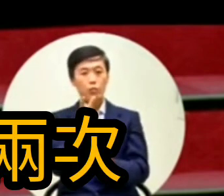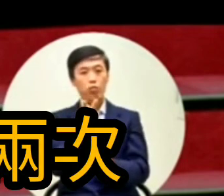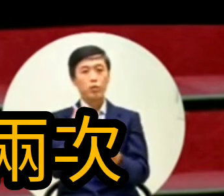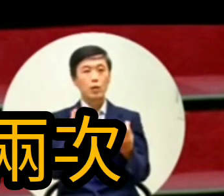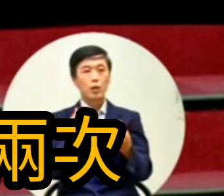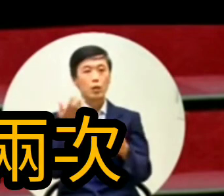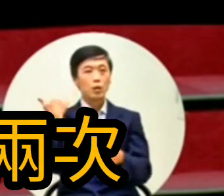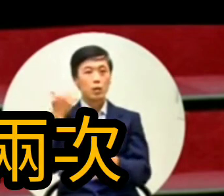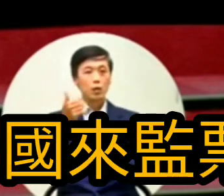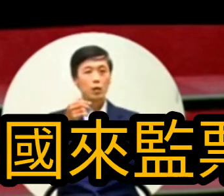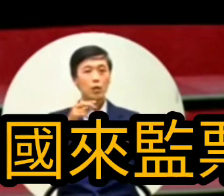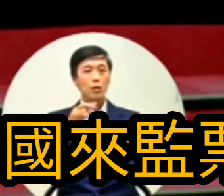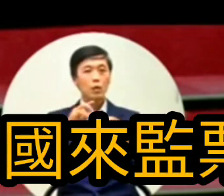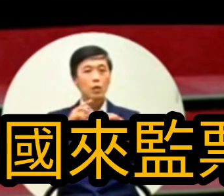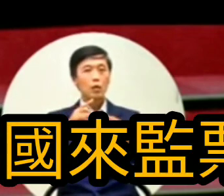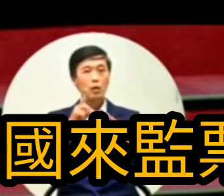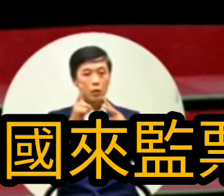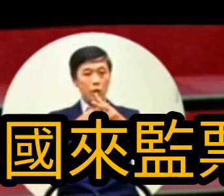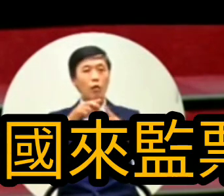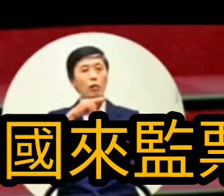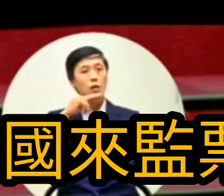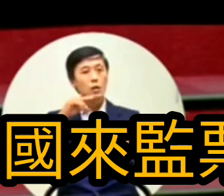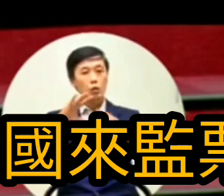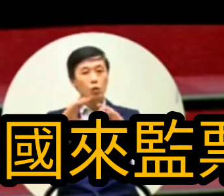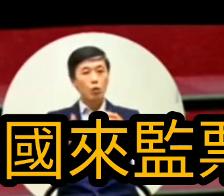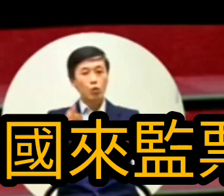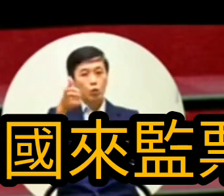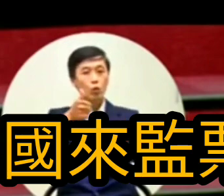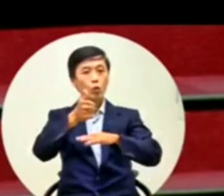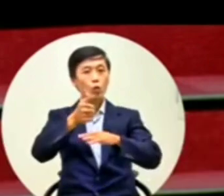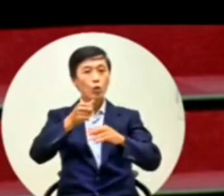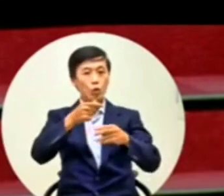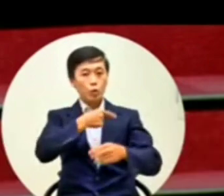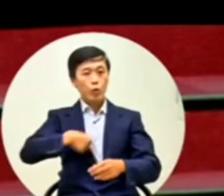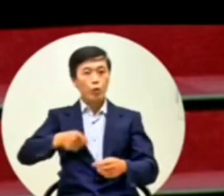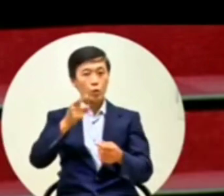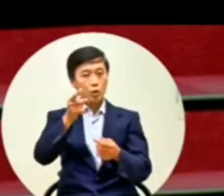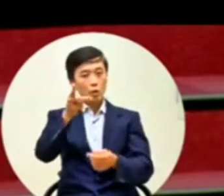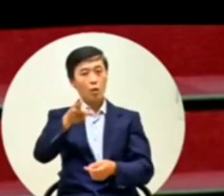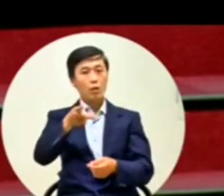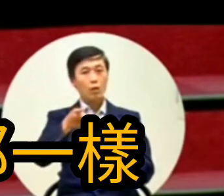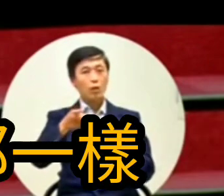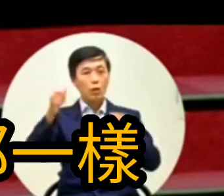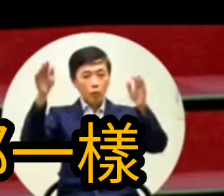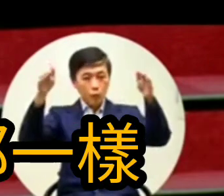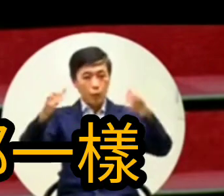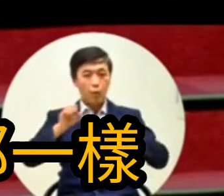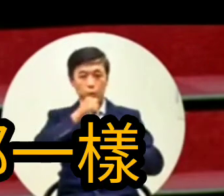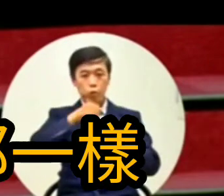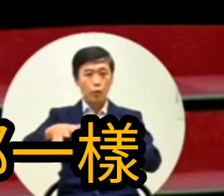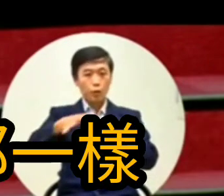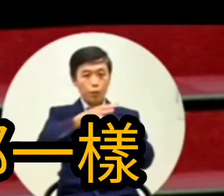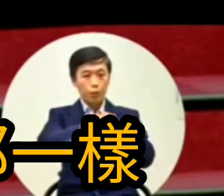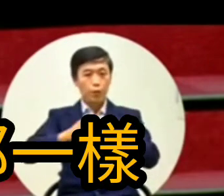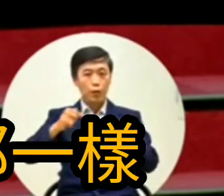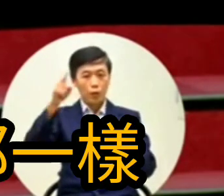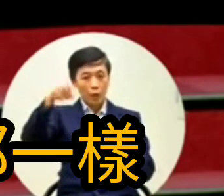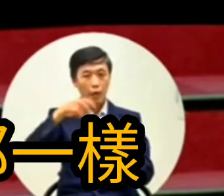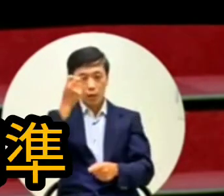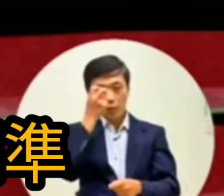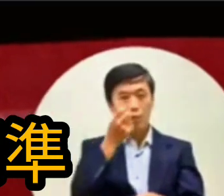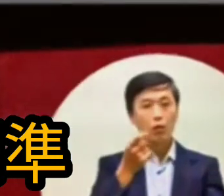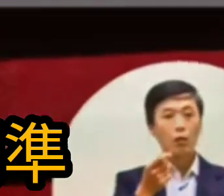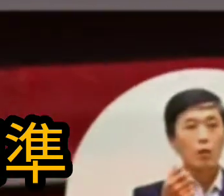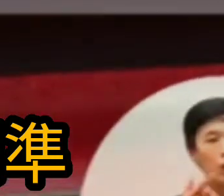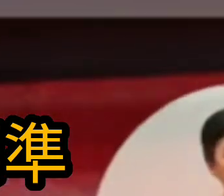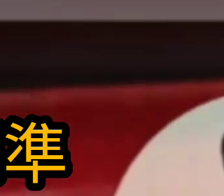小英总统选两次，哪一次没有号召全国来监票？是不是？都一样，大家都一样，